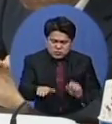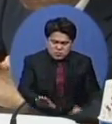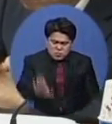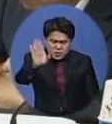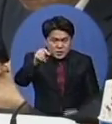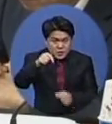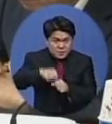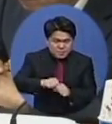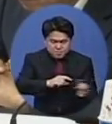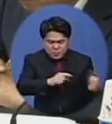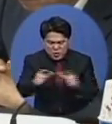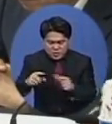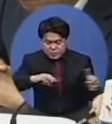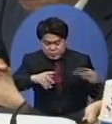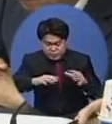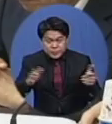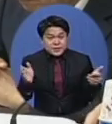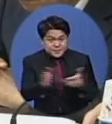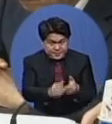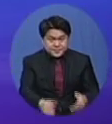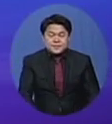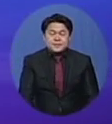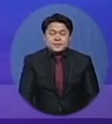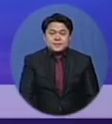위한 다양한 논의가 진행됐습니다.